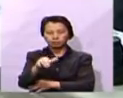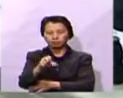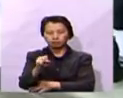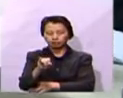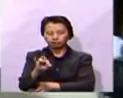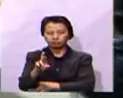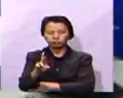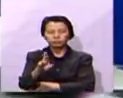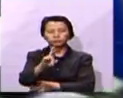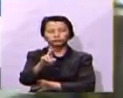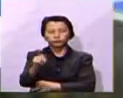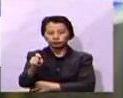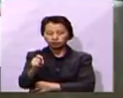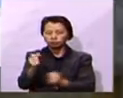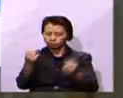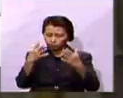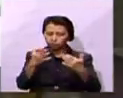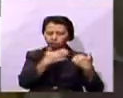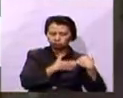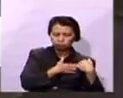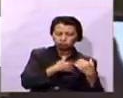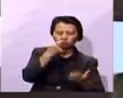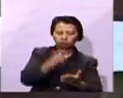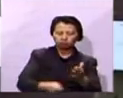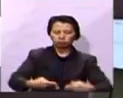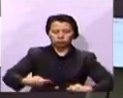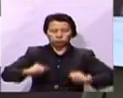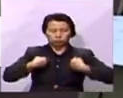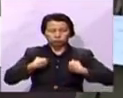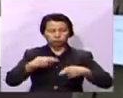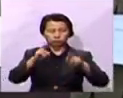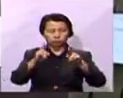dapat menangani kos sara hidup rakyat.